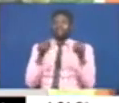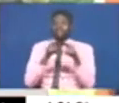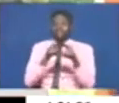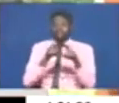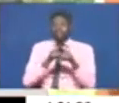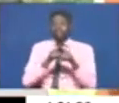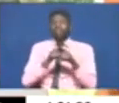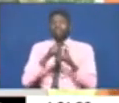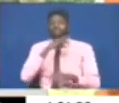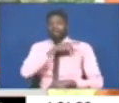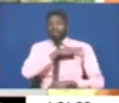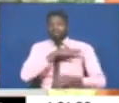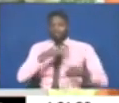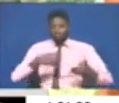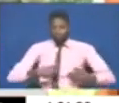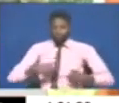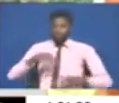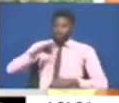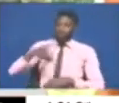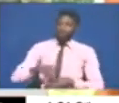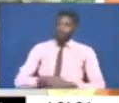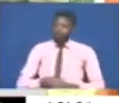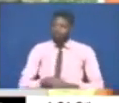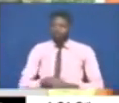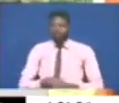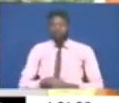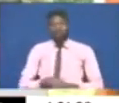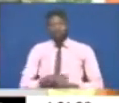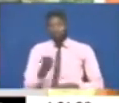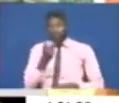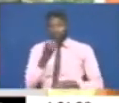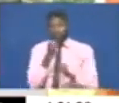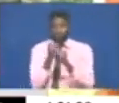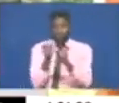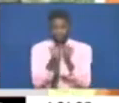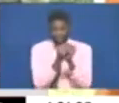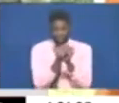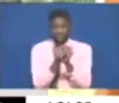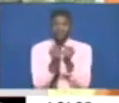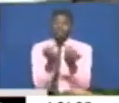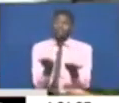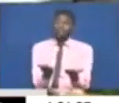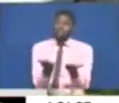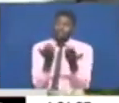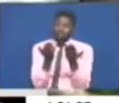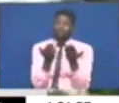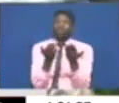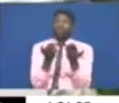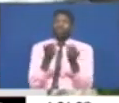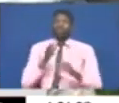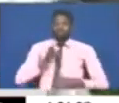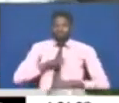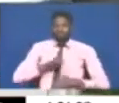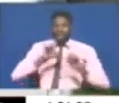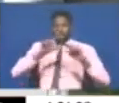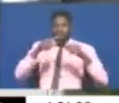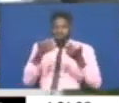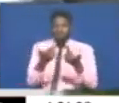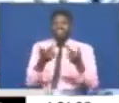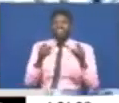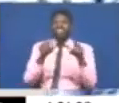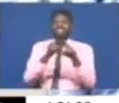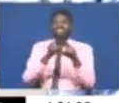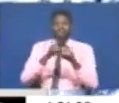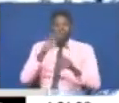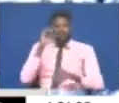ili kuinua gurudumu la kina mama hapa kwetu Likoni na Mombasa kwa jumla. Other leaders, including his party members,